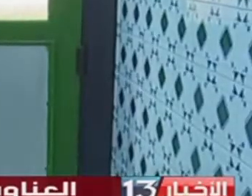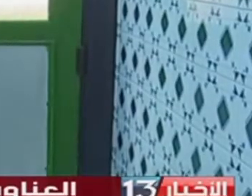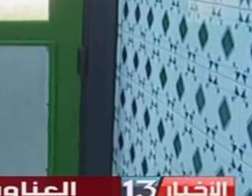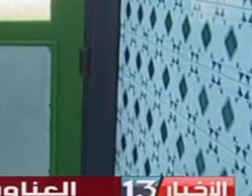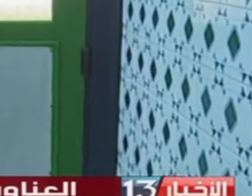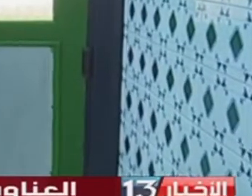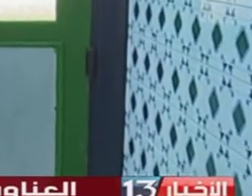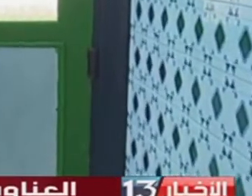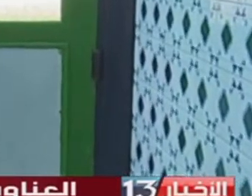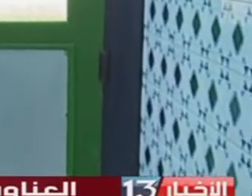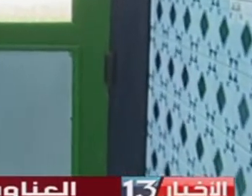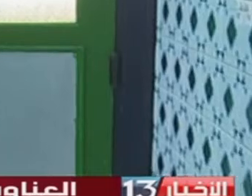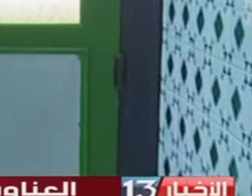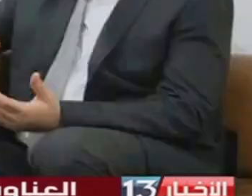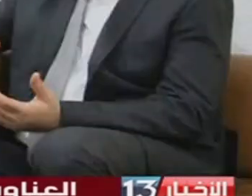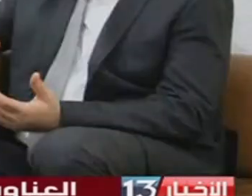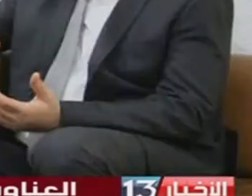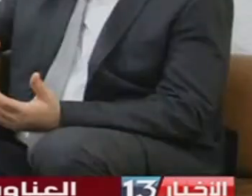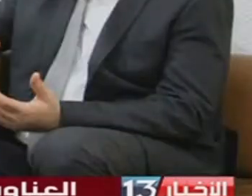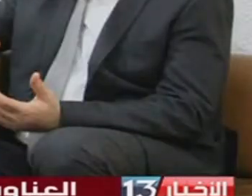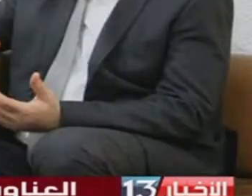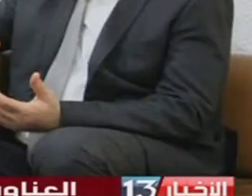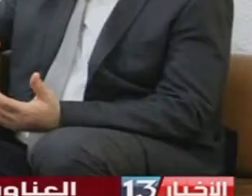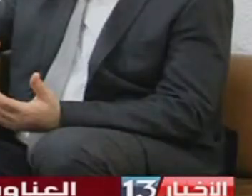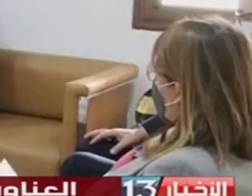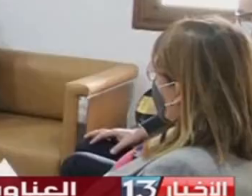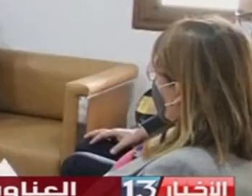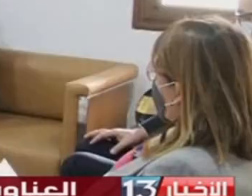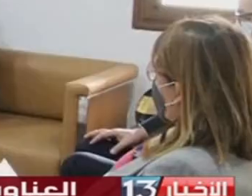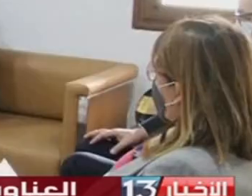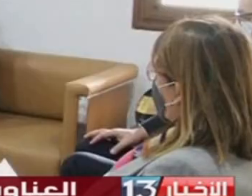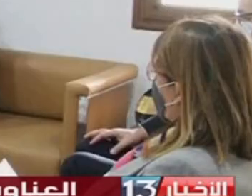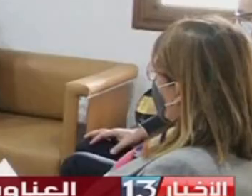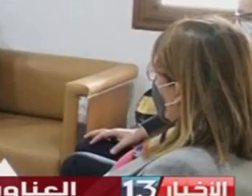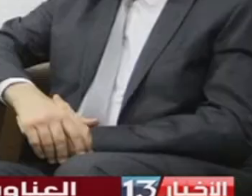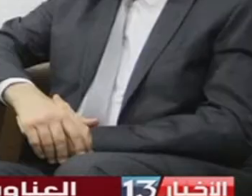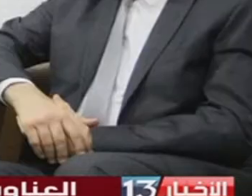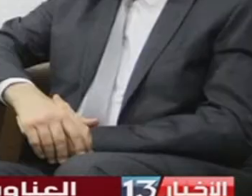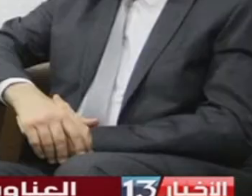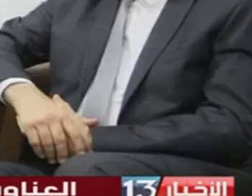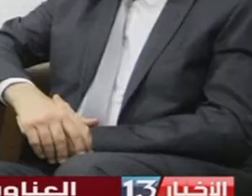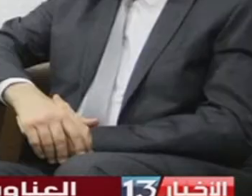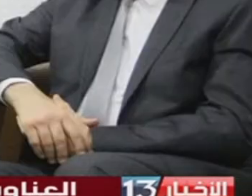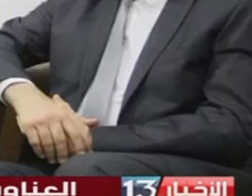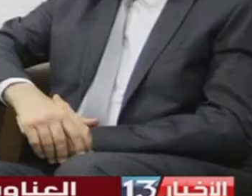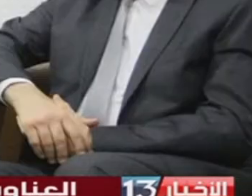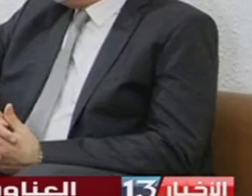كورونا ووزاره الصحه تواصل مساعيها للحصول على اللقاء